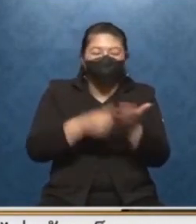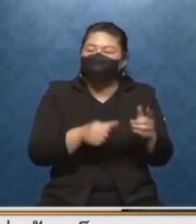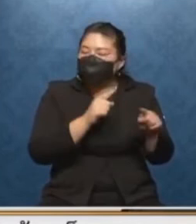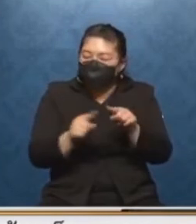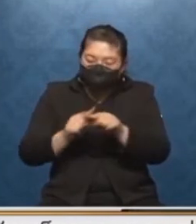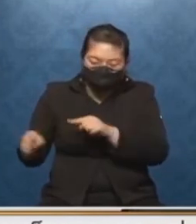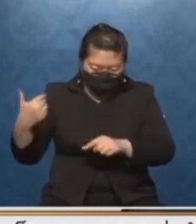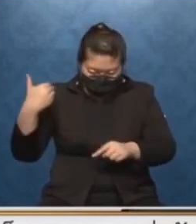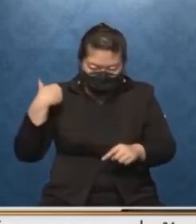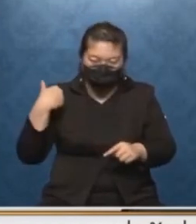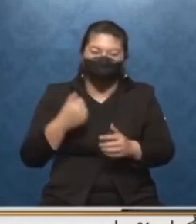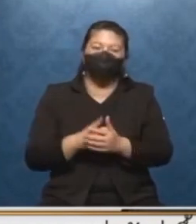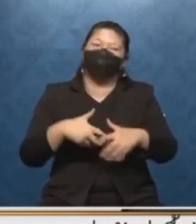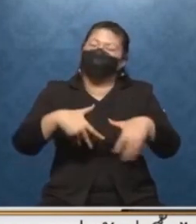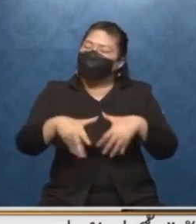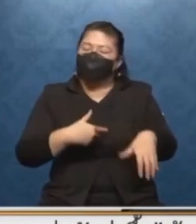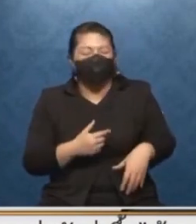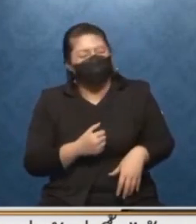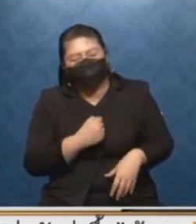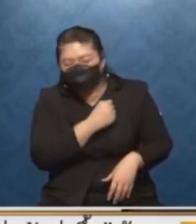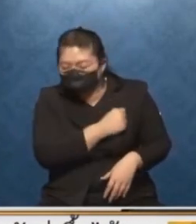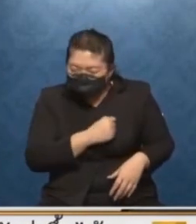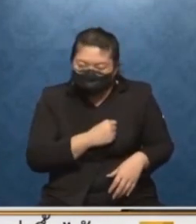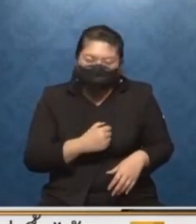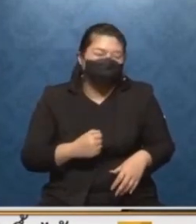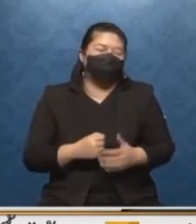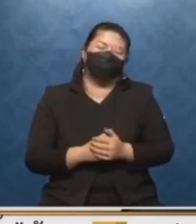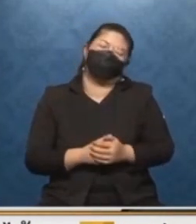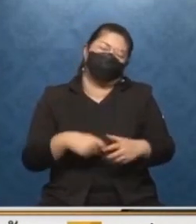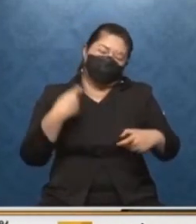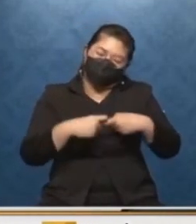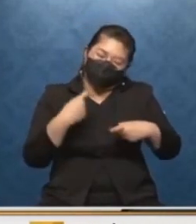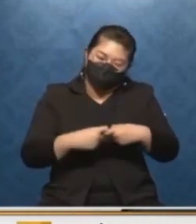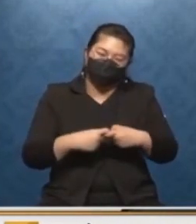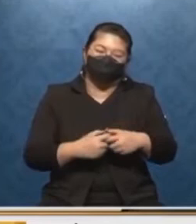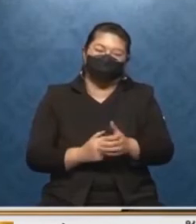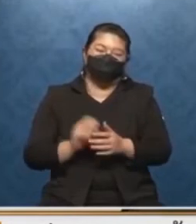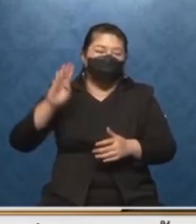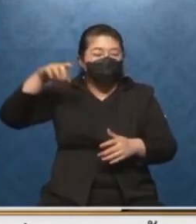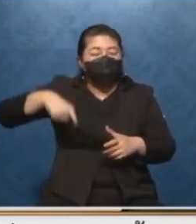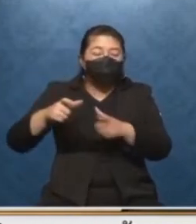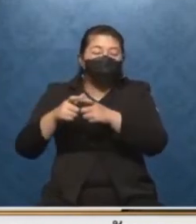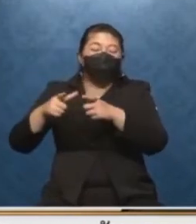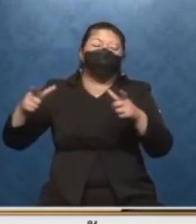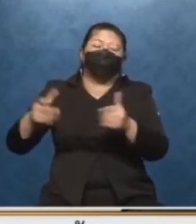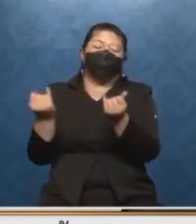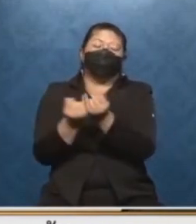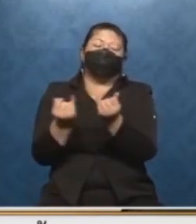พี่หนาจำนดมากอยู่อย่างประา standards อยู่ต่ไปหลอล่ด รำลวยเฉพาะเจ้สัเจอยู่ diferente Lar certain